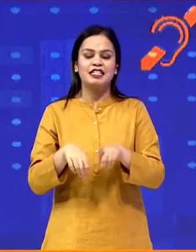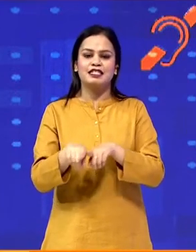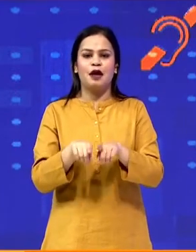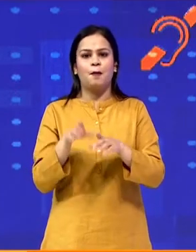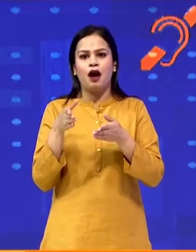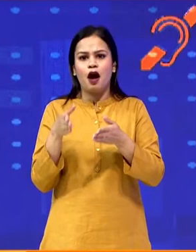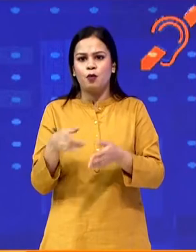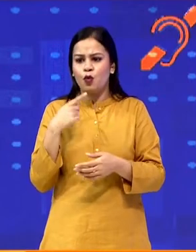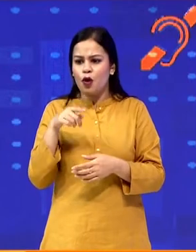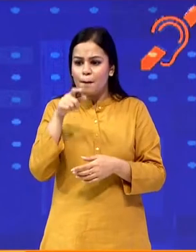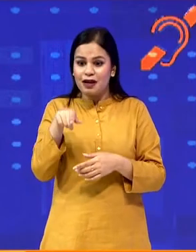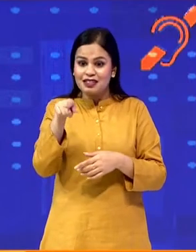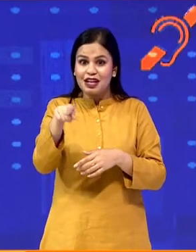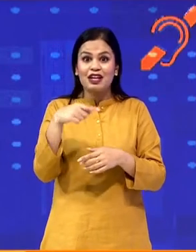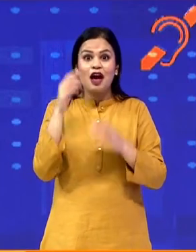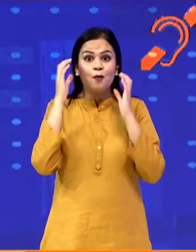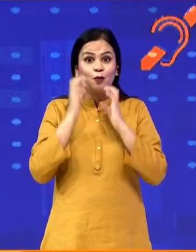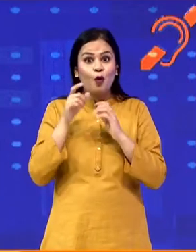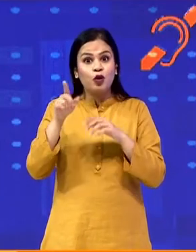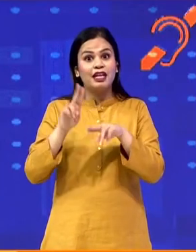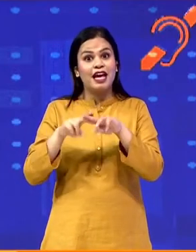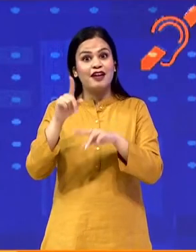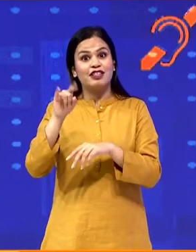भी नहीं हो